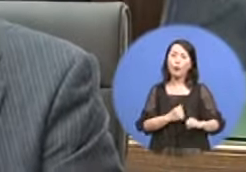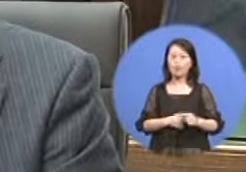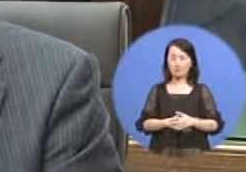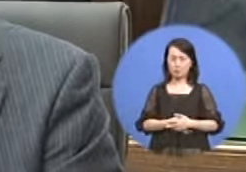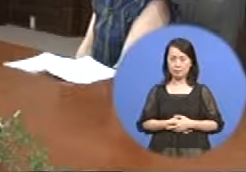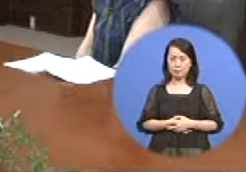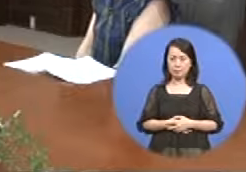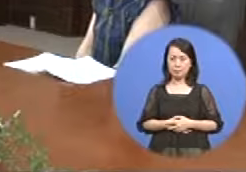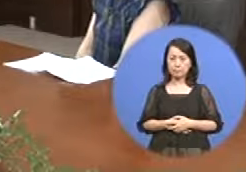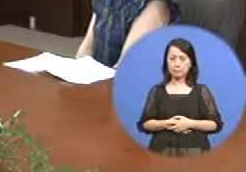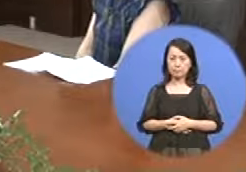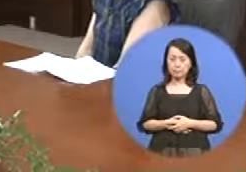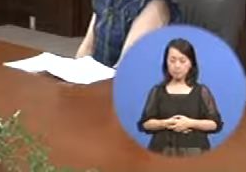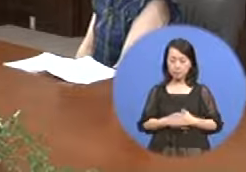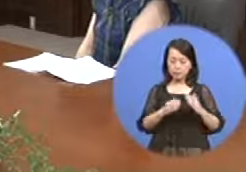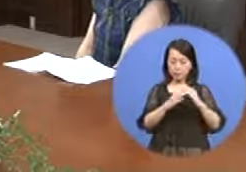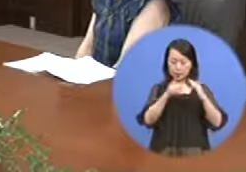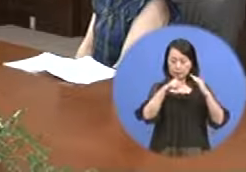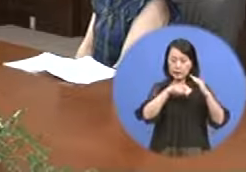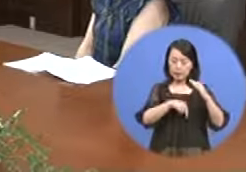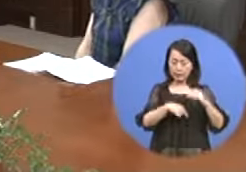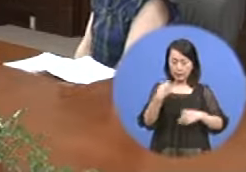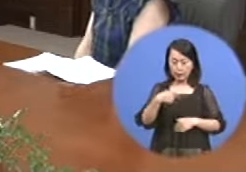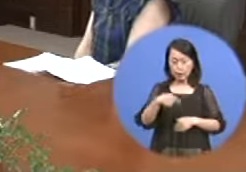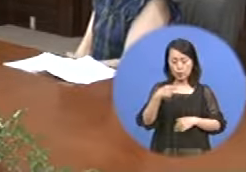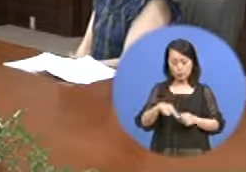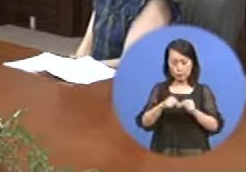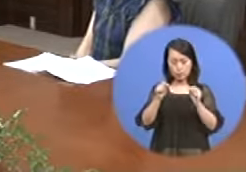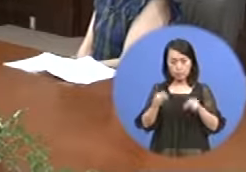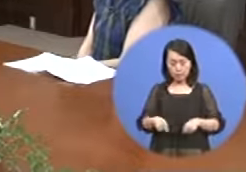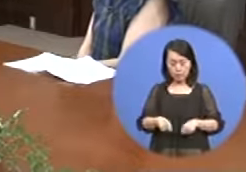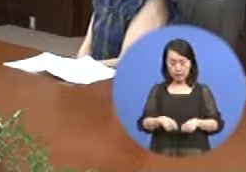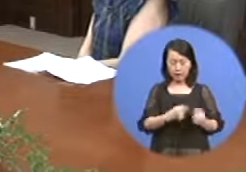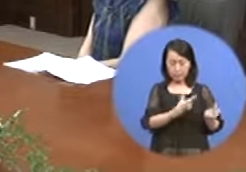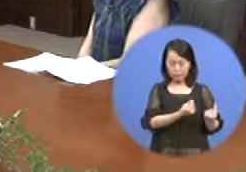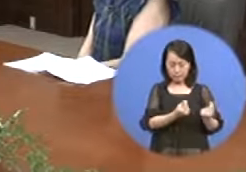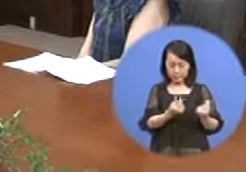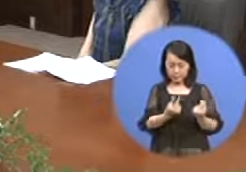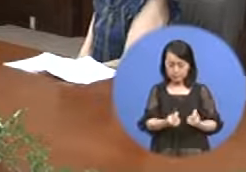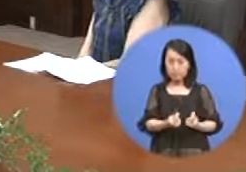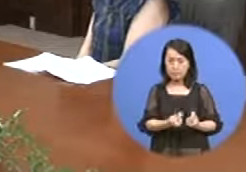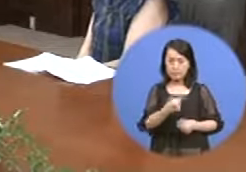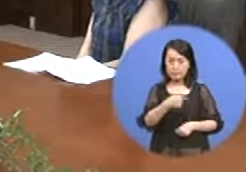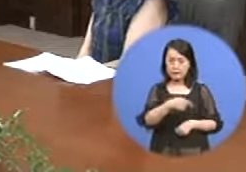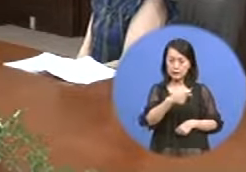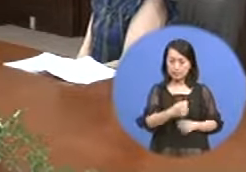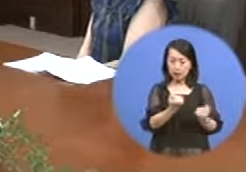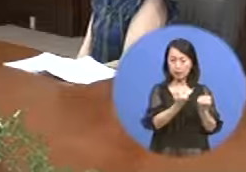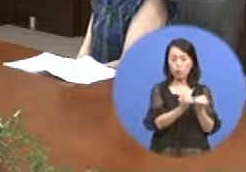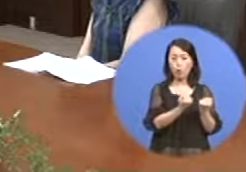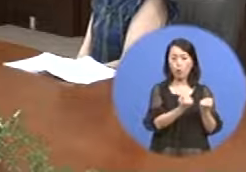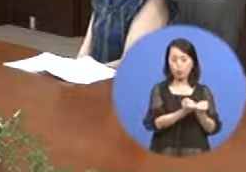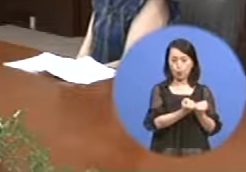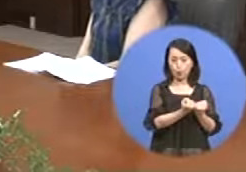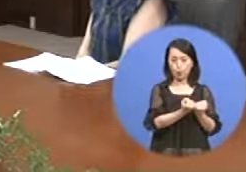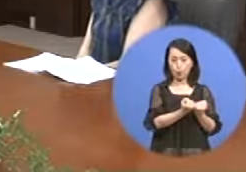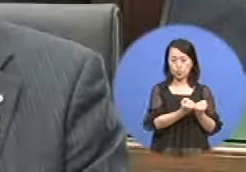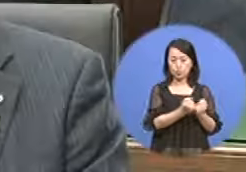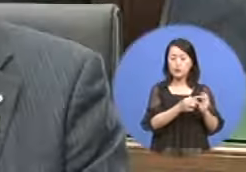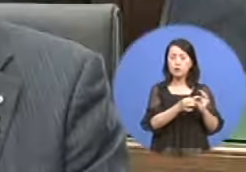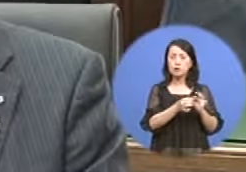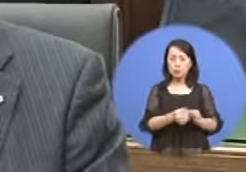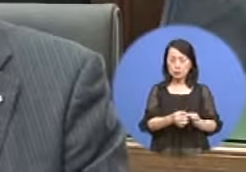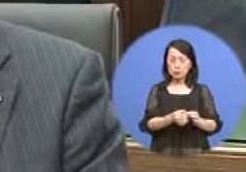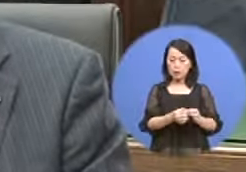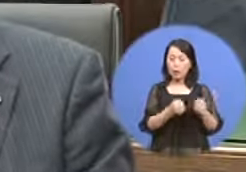んだそうです。うちでやっぱり教育問題、はい、それからしつけ、はい、それから道徳についての